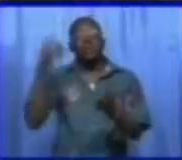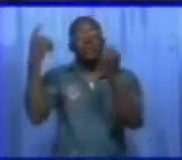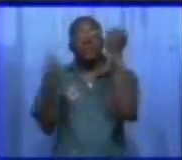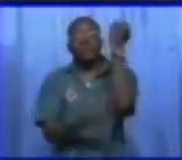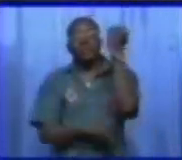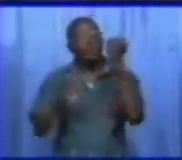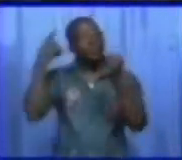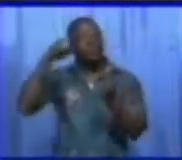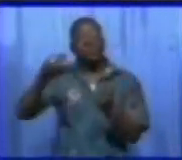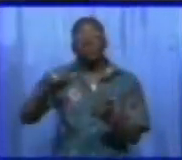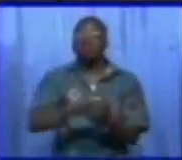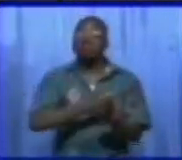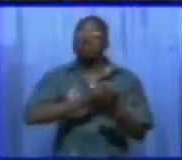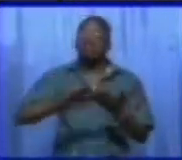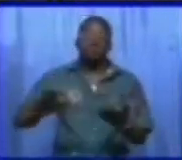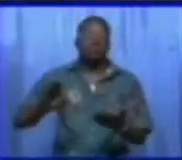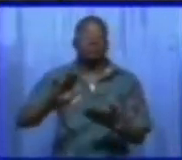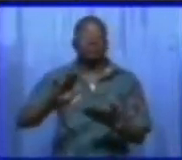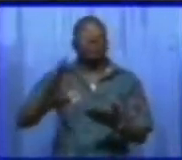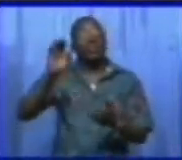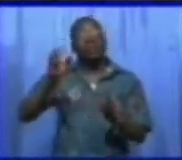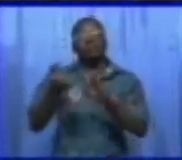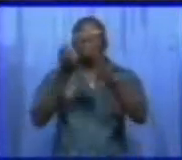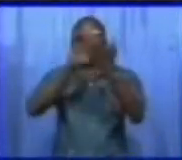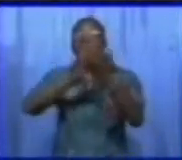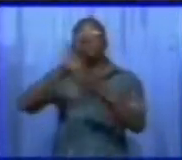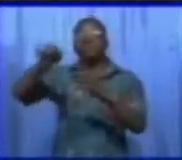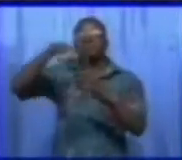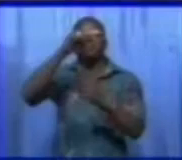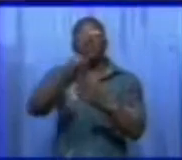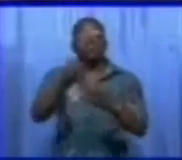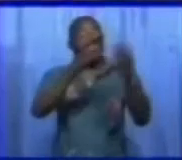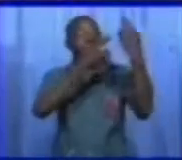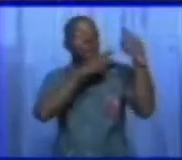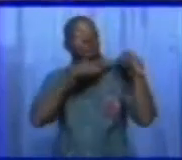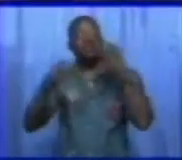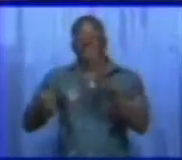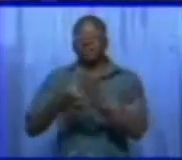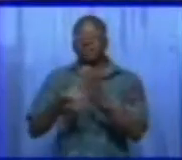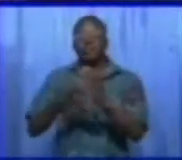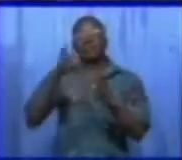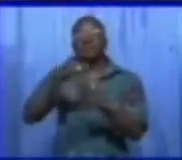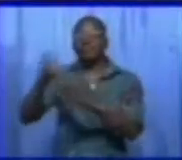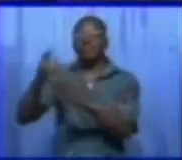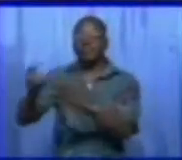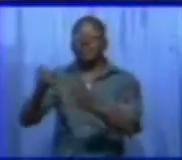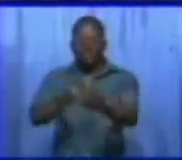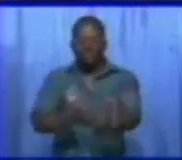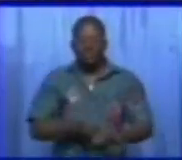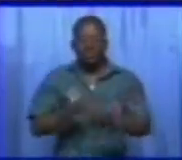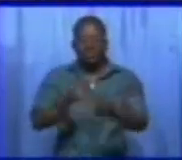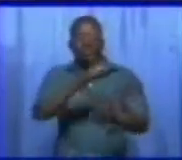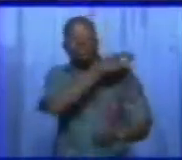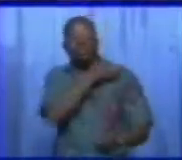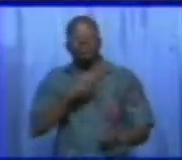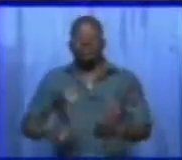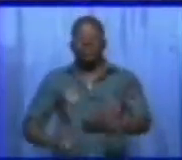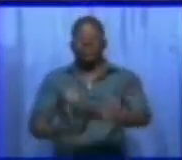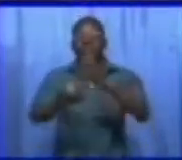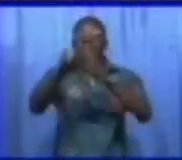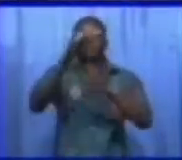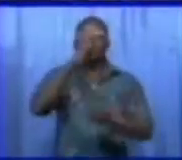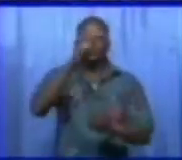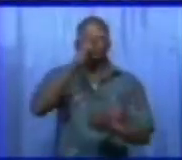dénuement total. Face à cette situation, les responsables et techniciens du département en charge de l'agriculture et de la sécurité